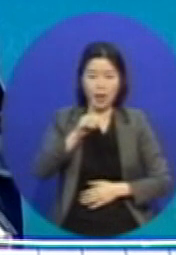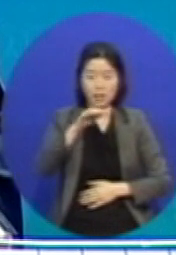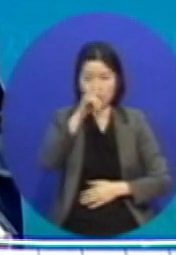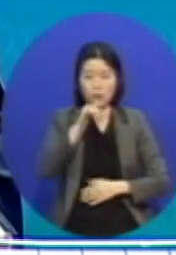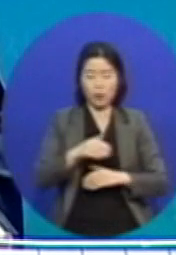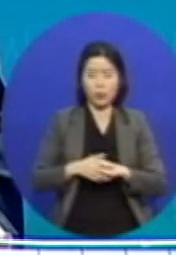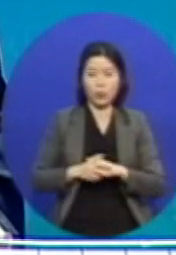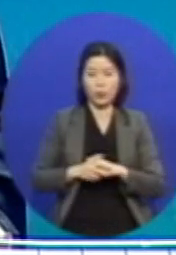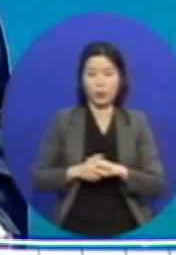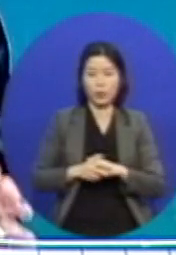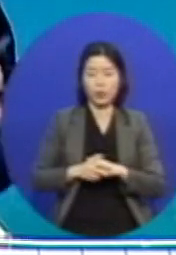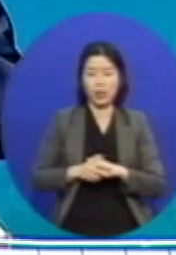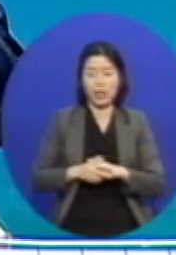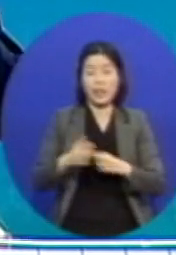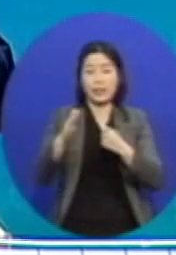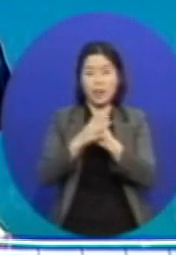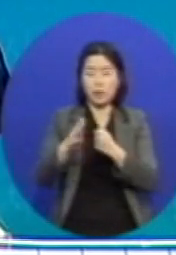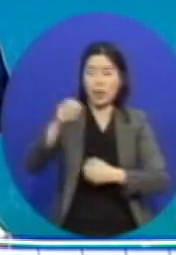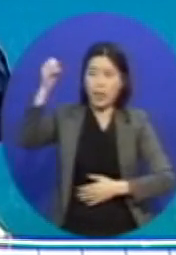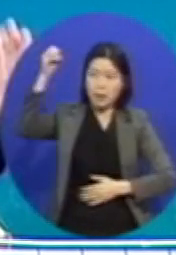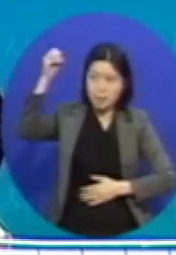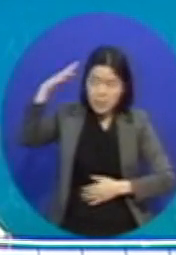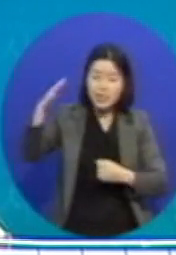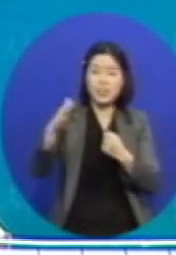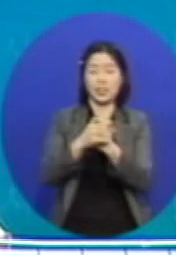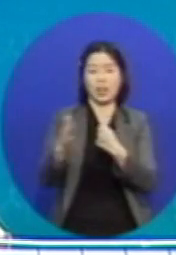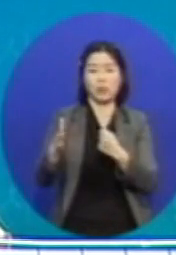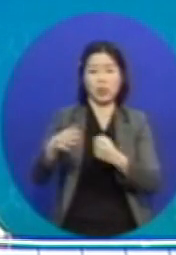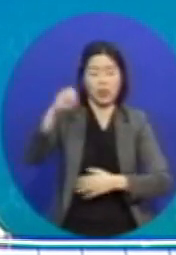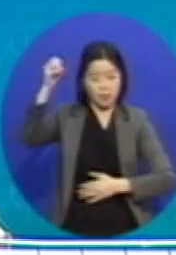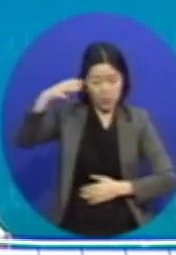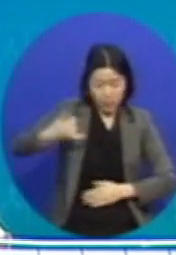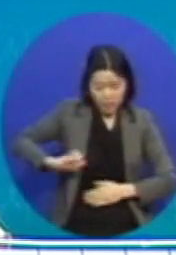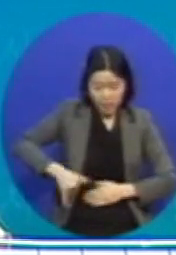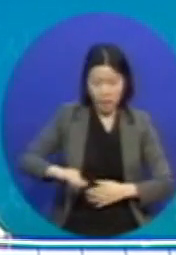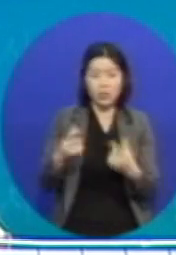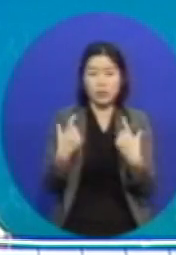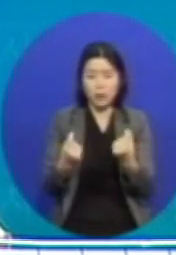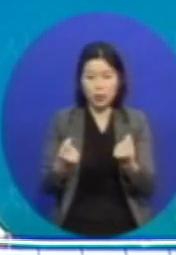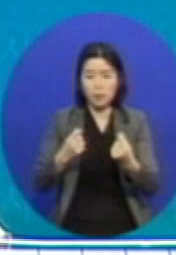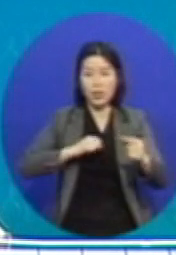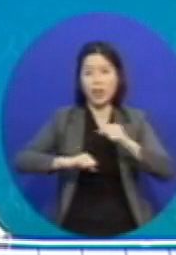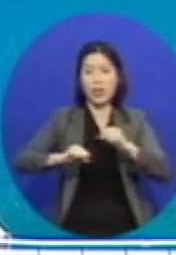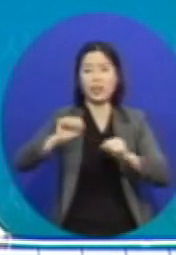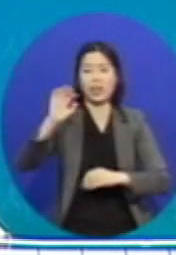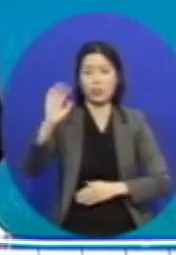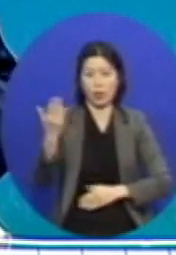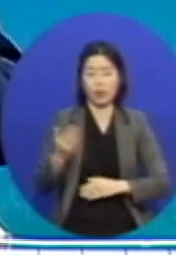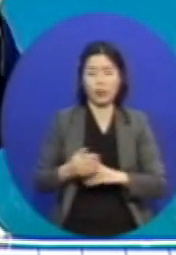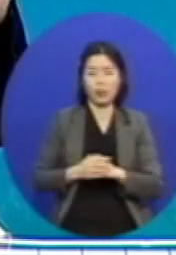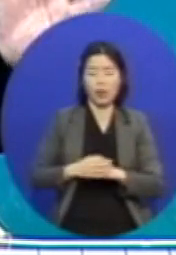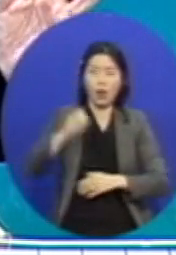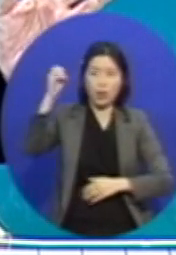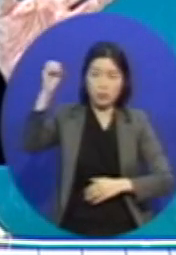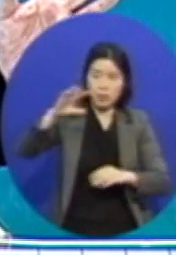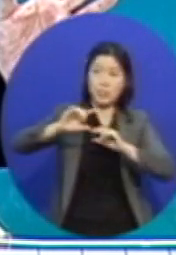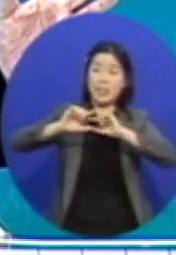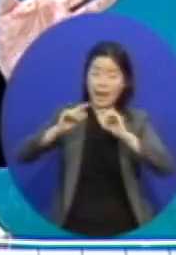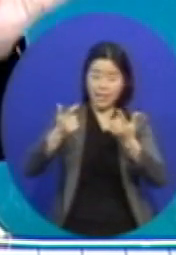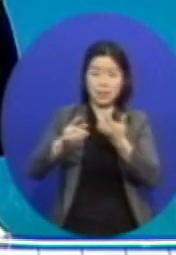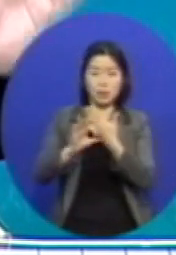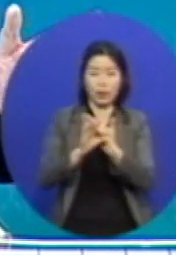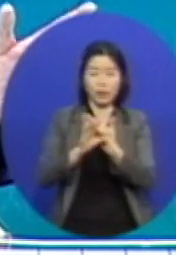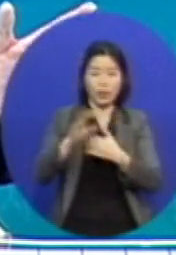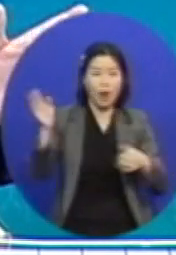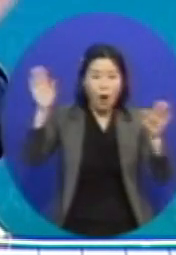계십니다 그러니까 비치기 때문에 빛의 자녀들 처럼 행하게 되는 거죠 빛이 아니면